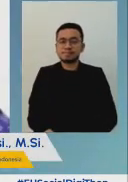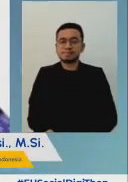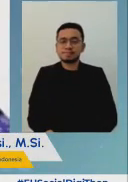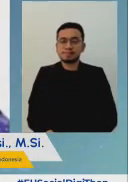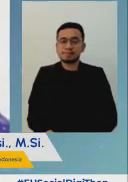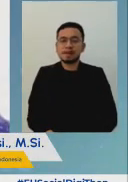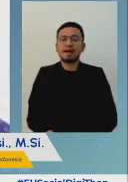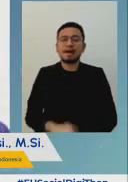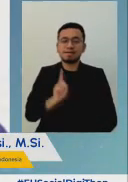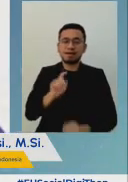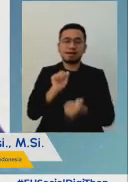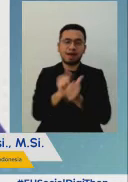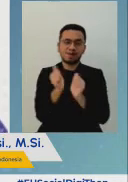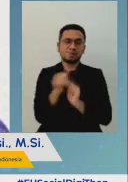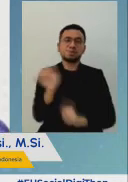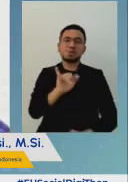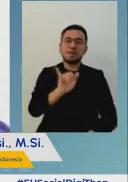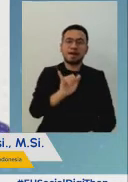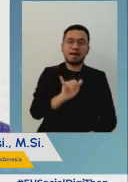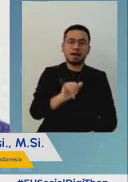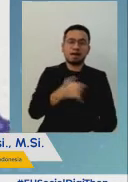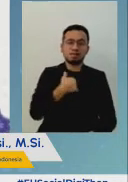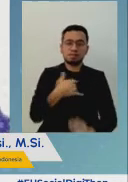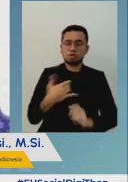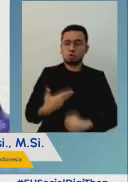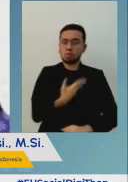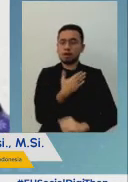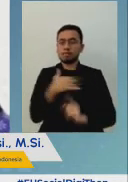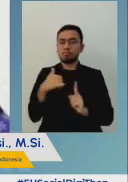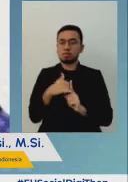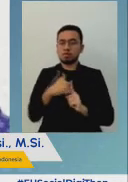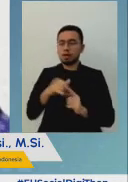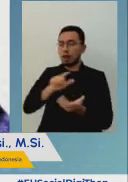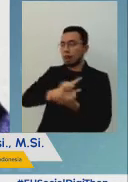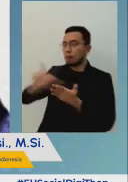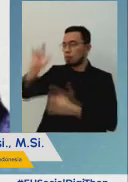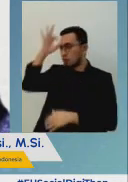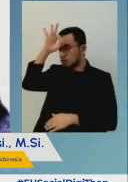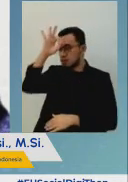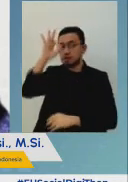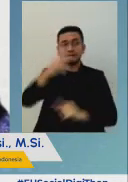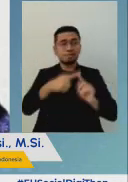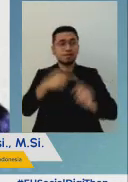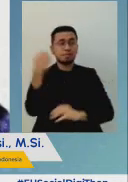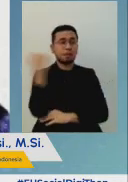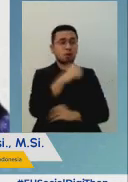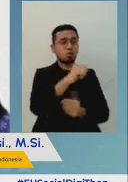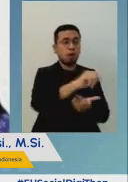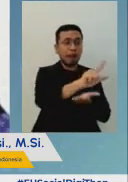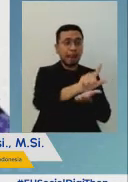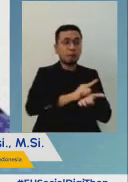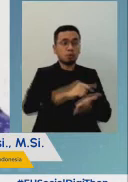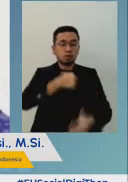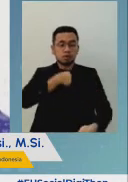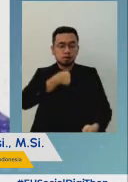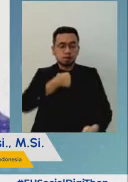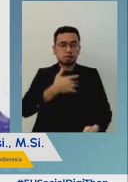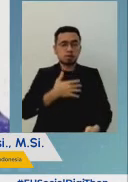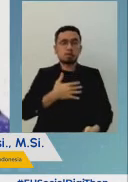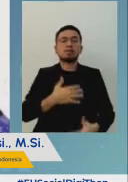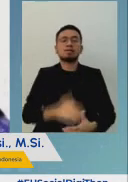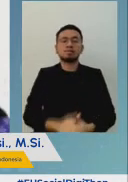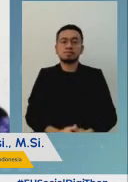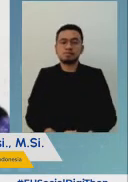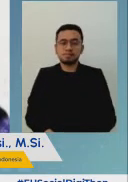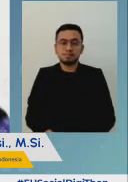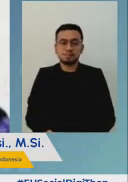semacam ini ya. Korban melapor, kemudian malah dilaporkan balik gitu misalnya ya. Nah, jadi ya,